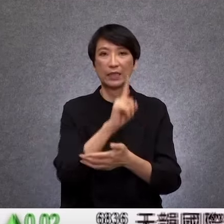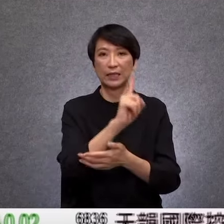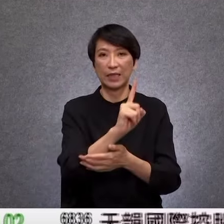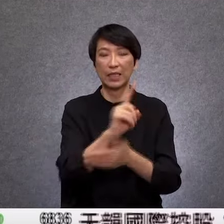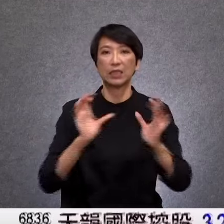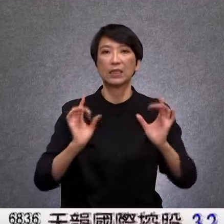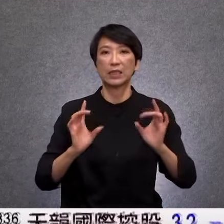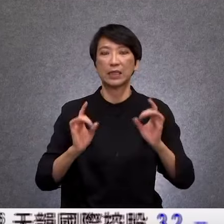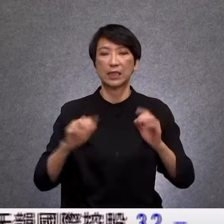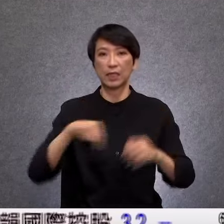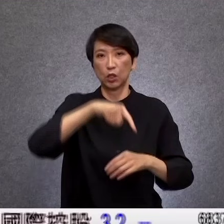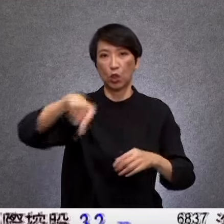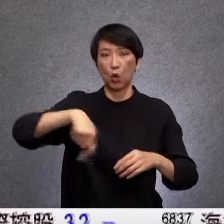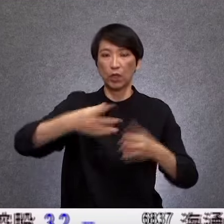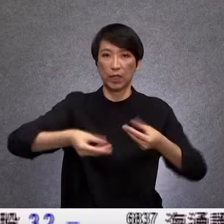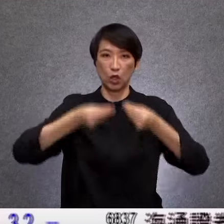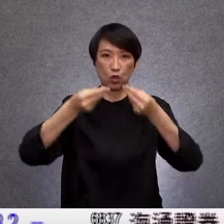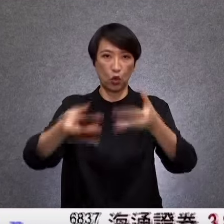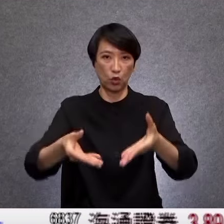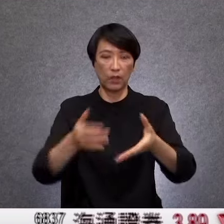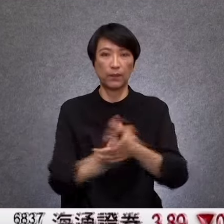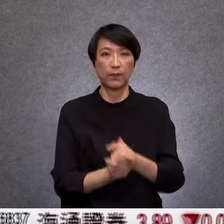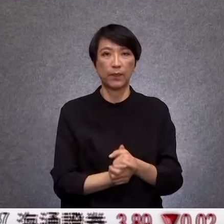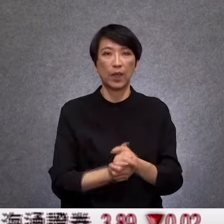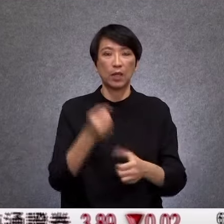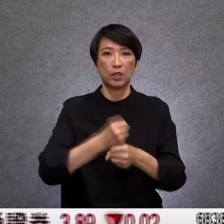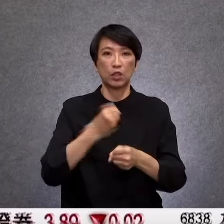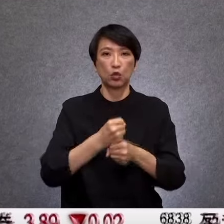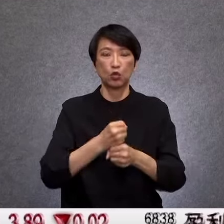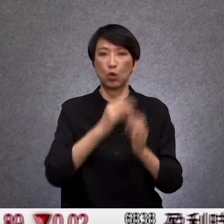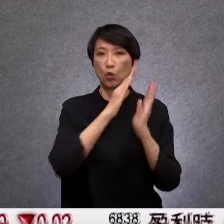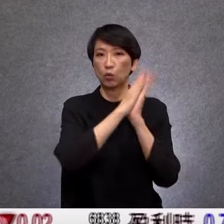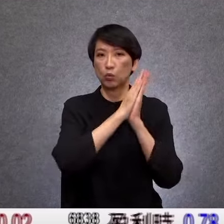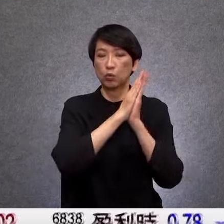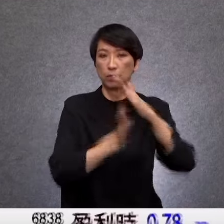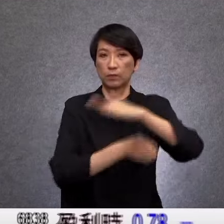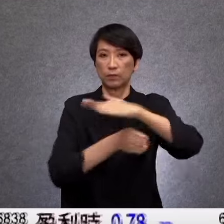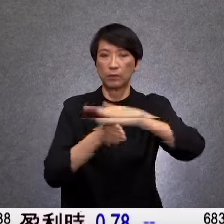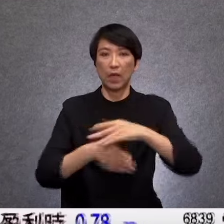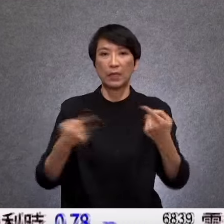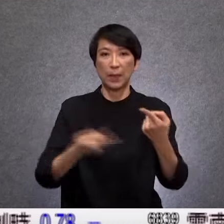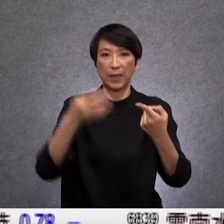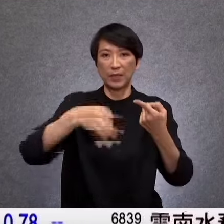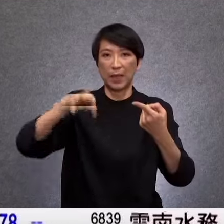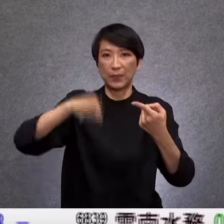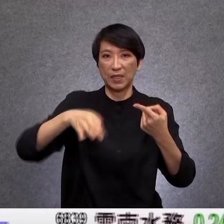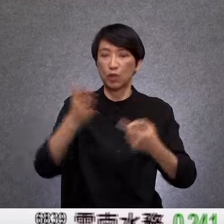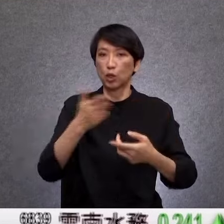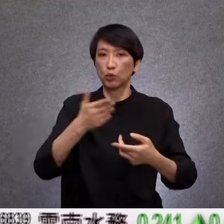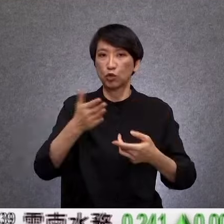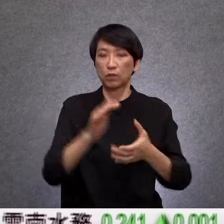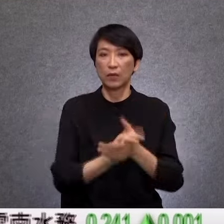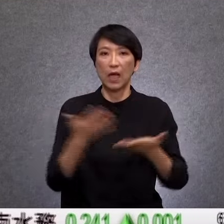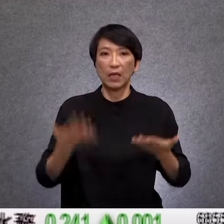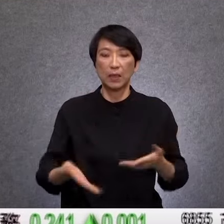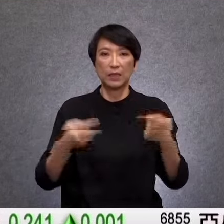個估算咧，我哋一年嘅私人住宅土地供應咧，要生產嘅住宅單位